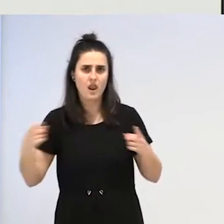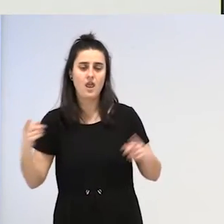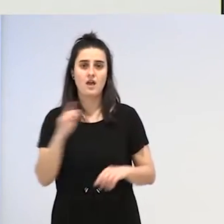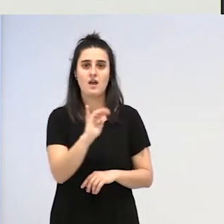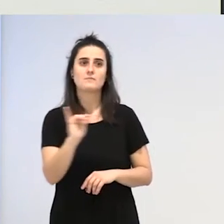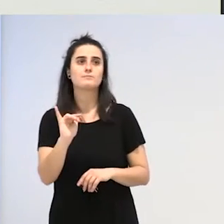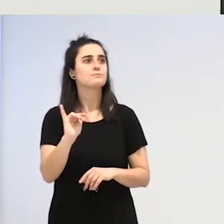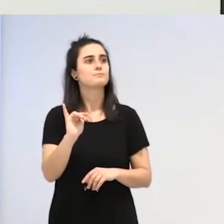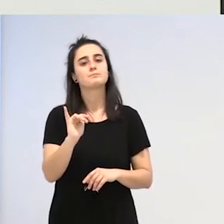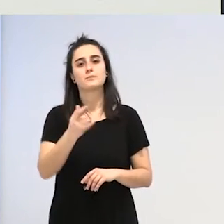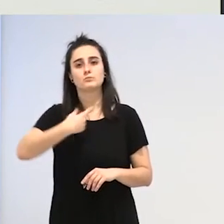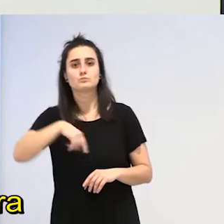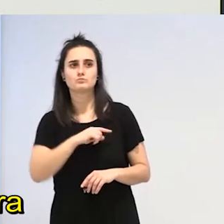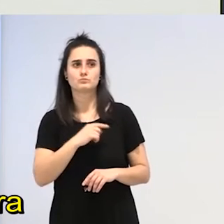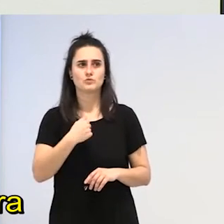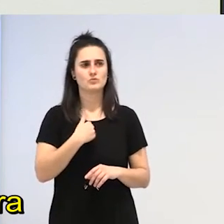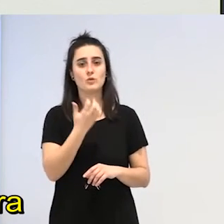aipatzeko edo ezagutzen ditudan